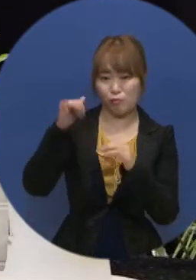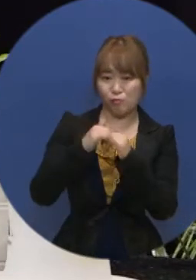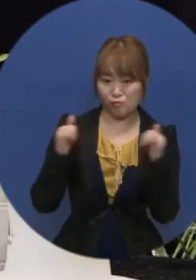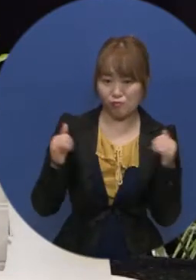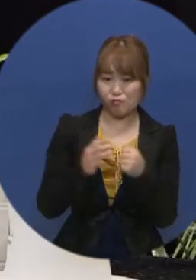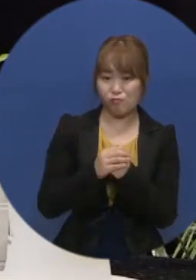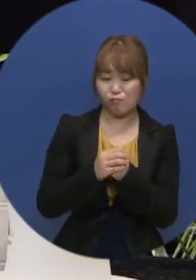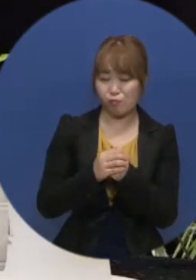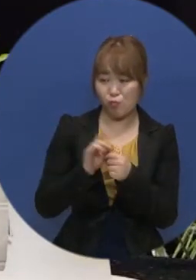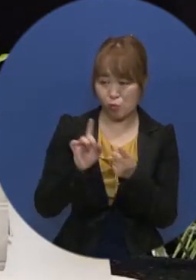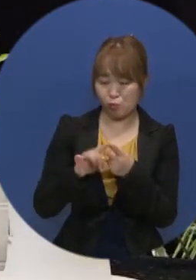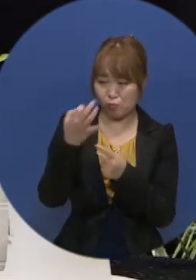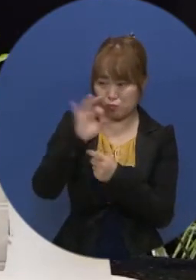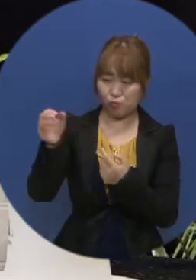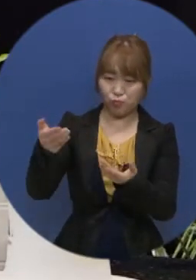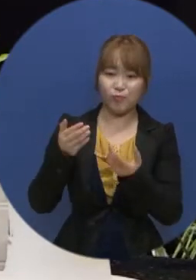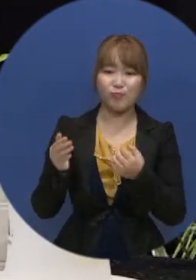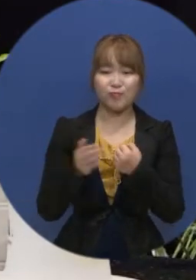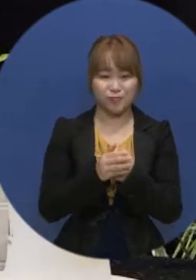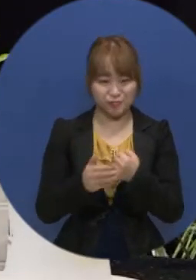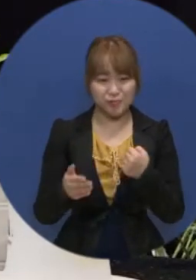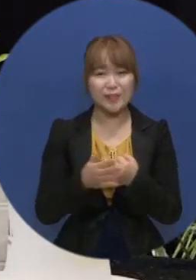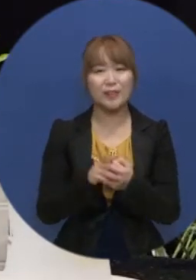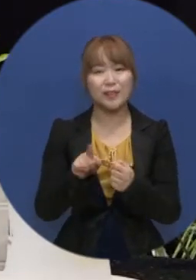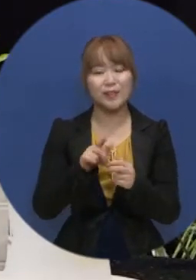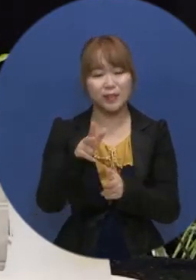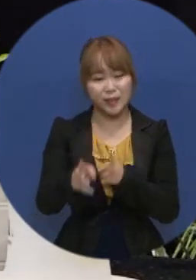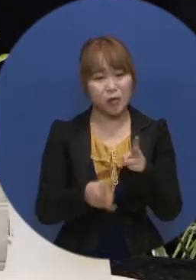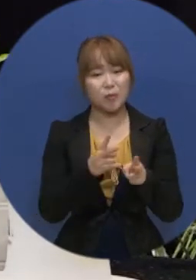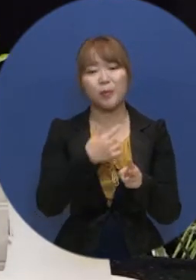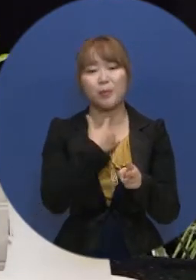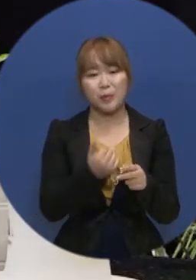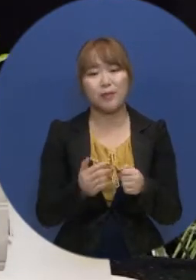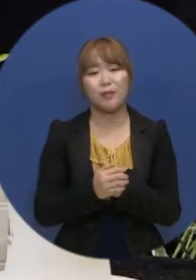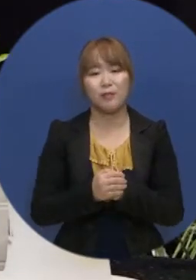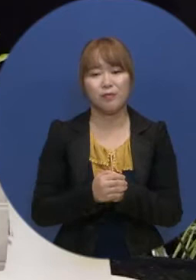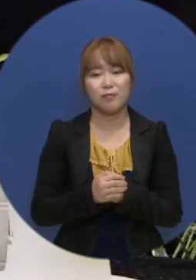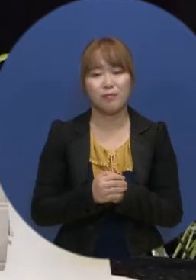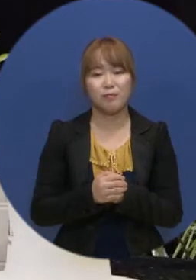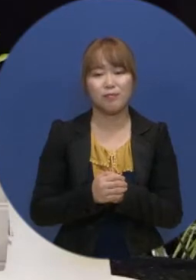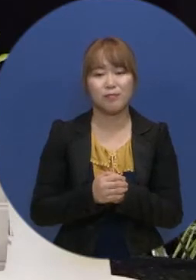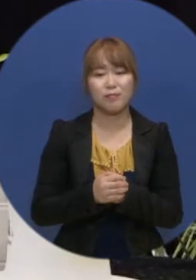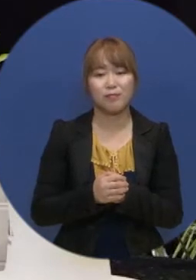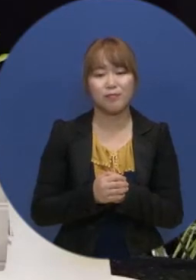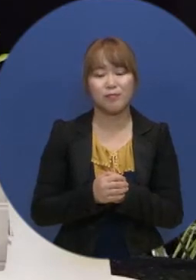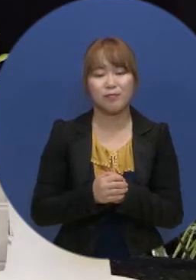그 인정을 해줘서 그 사업을 했고 네네.